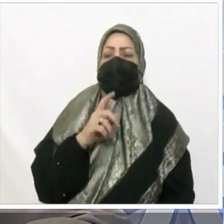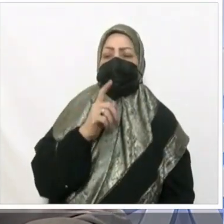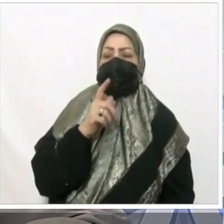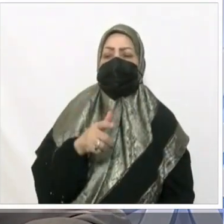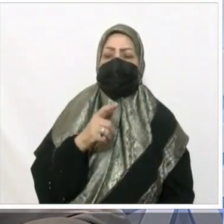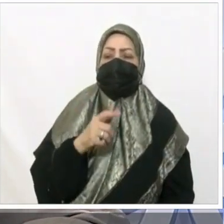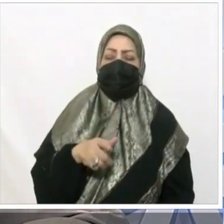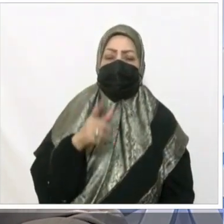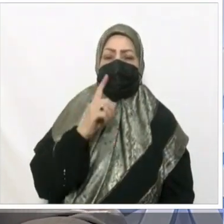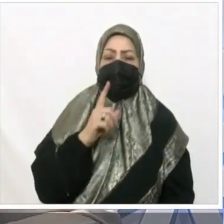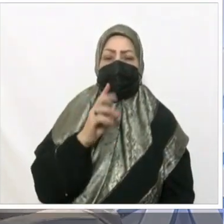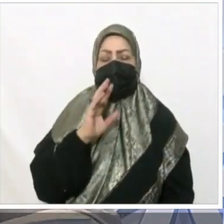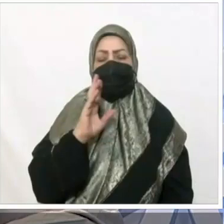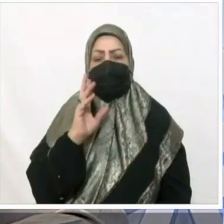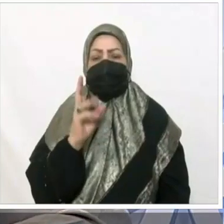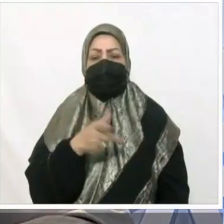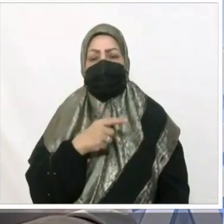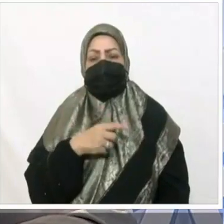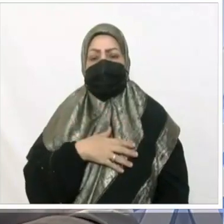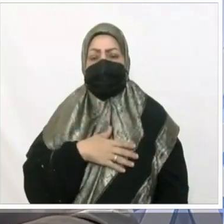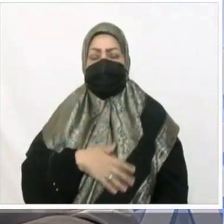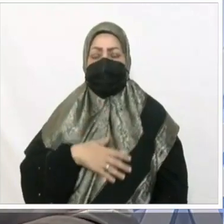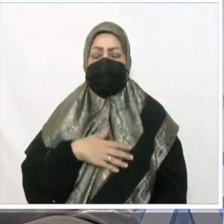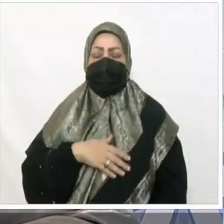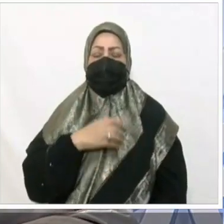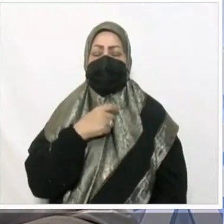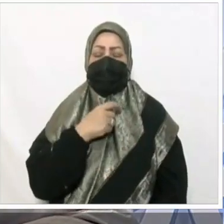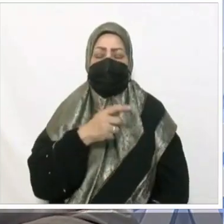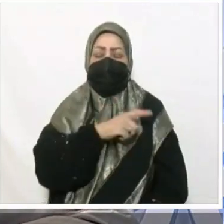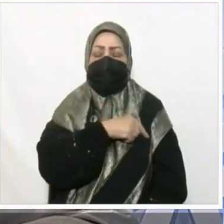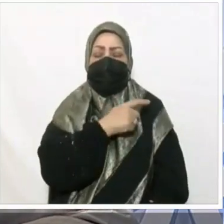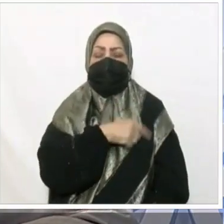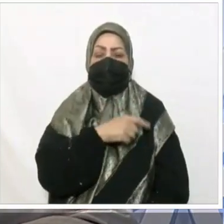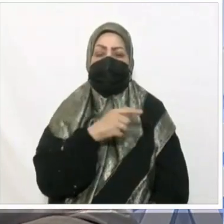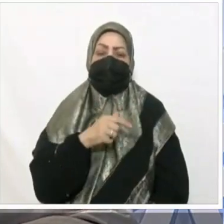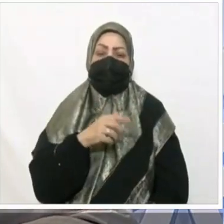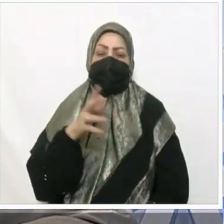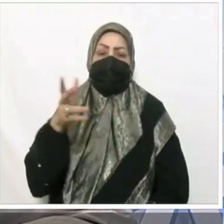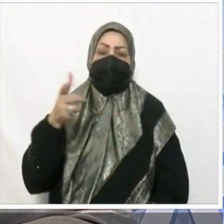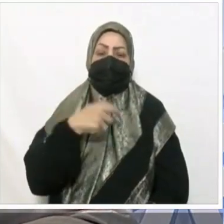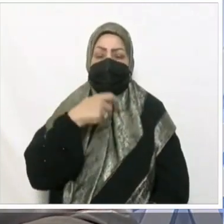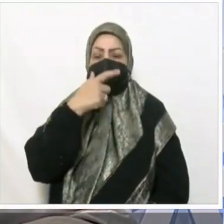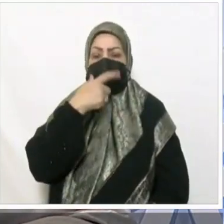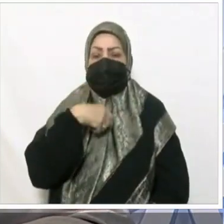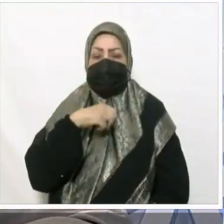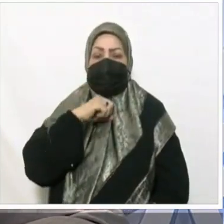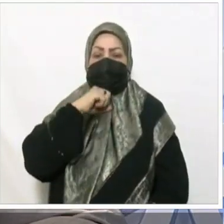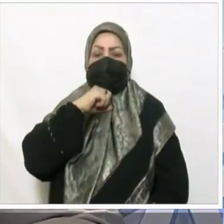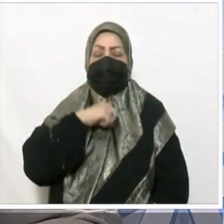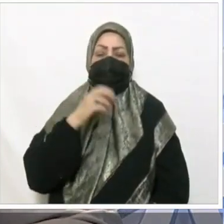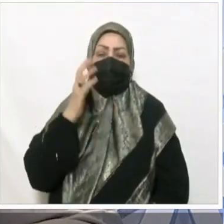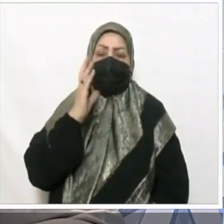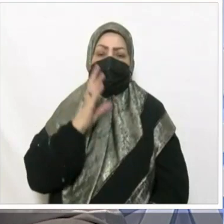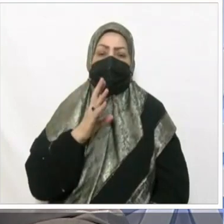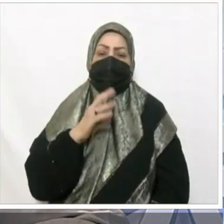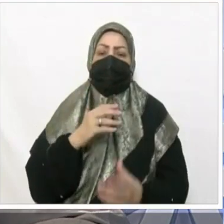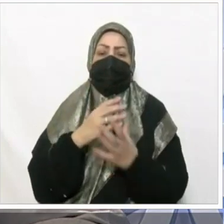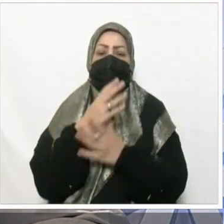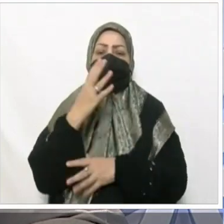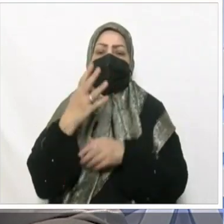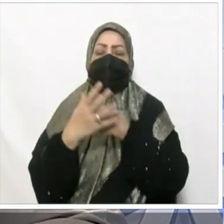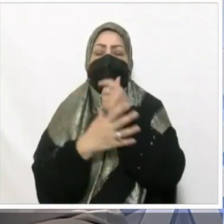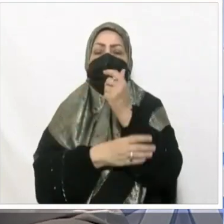ندب الغسل إلى وجوبه، ماذا سيقول الآن؟ هو سيضطر إلى أن يقول إما أن يقول هذه الأحاديث غير صحيحة أصلا،